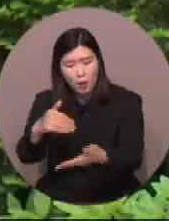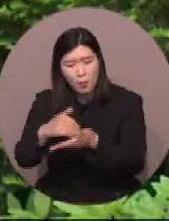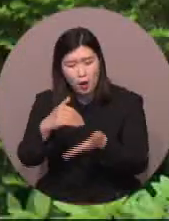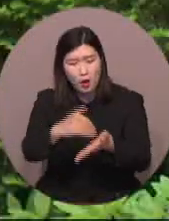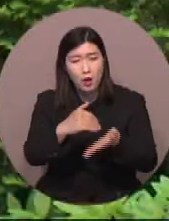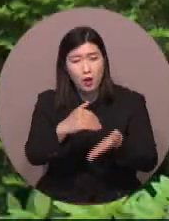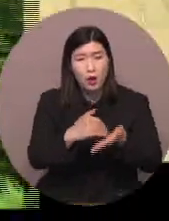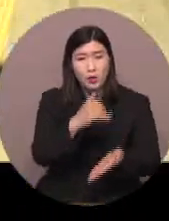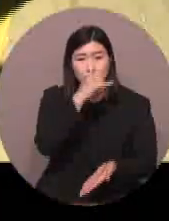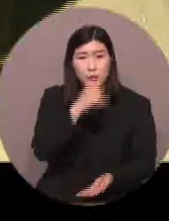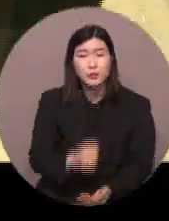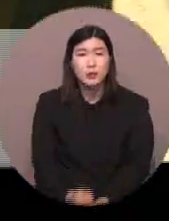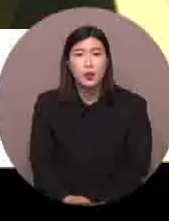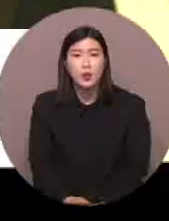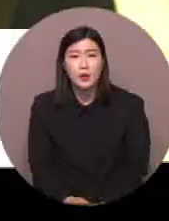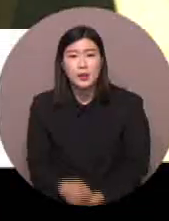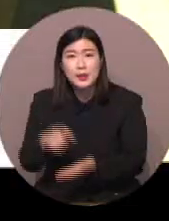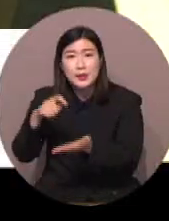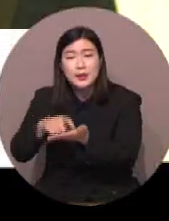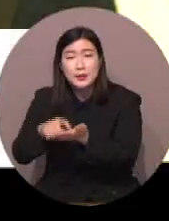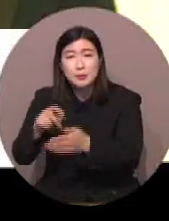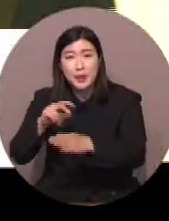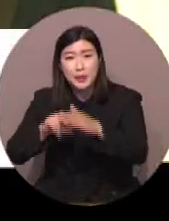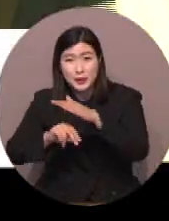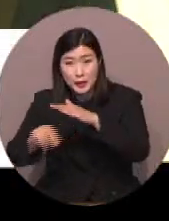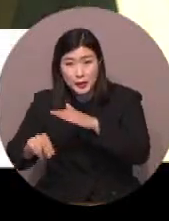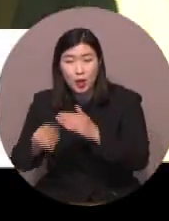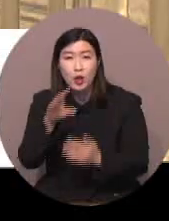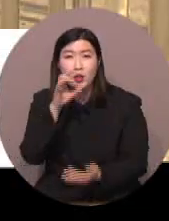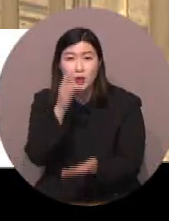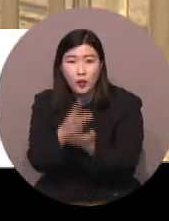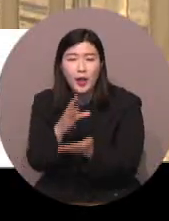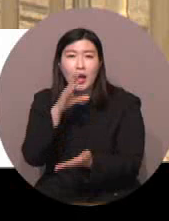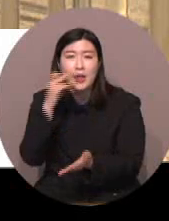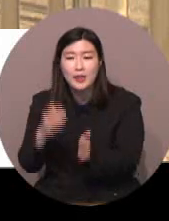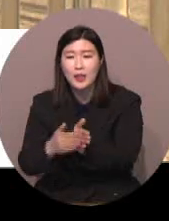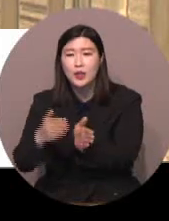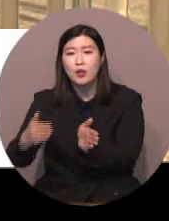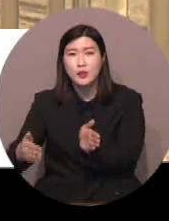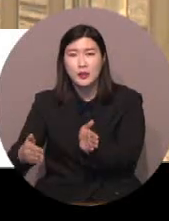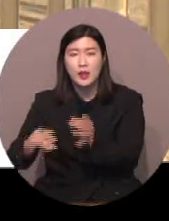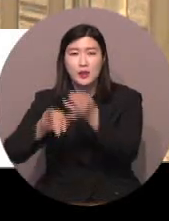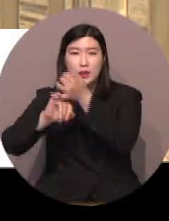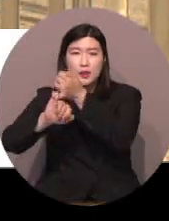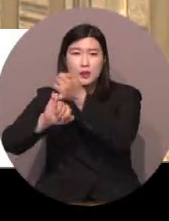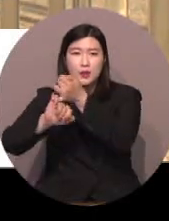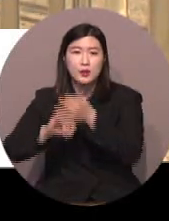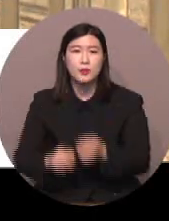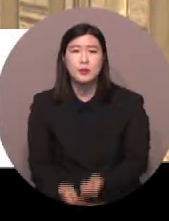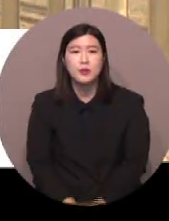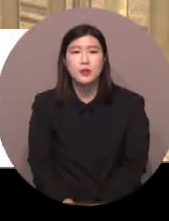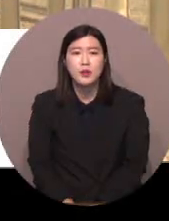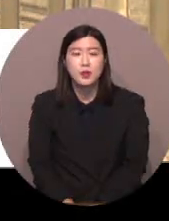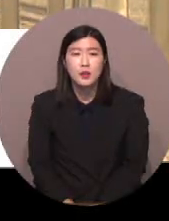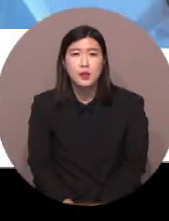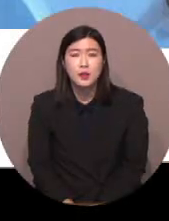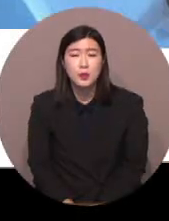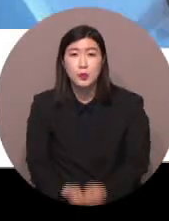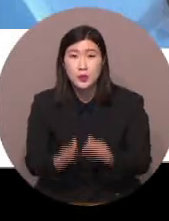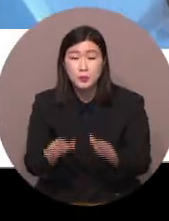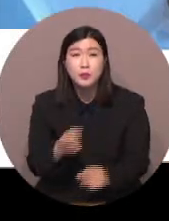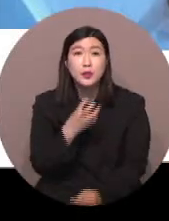광역 급행 철도 노선을 천안에 이어 가상 까지 연장할 것을 약속드립니다 또